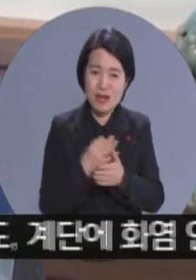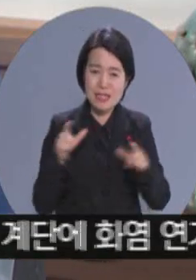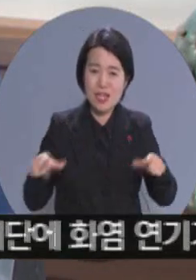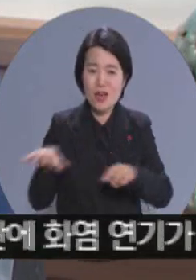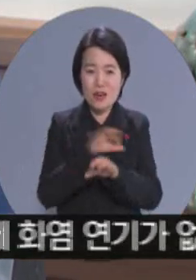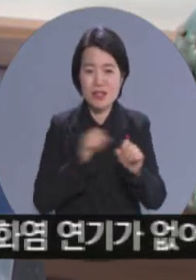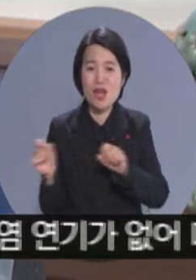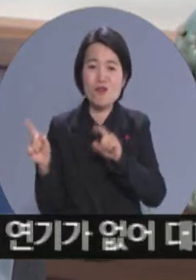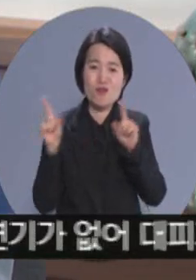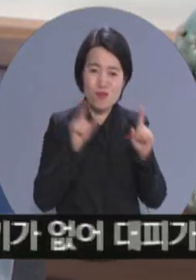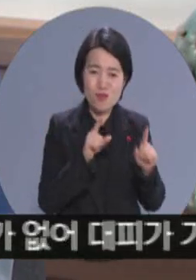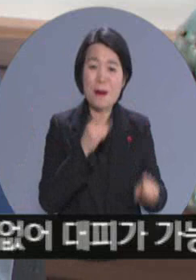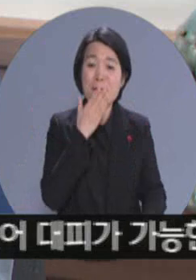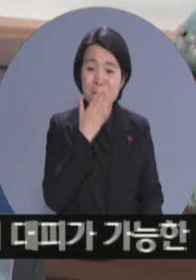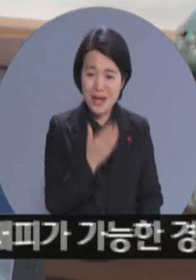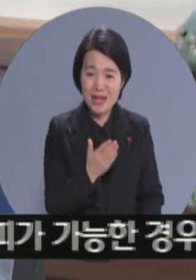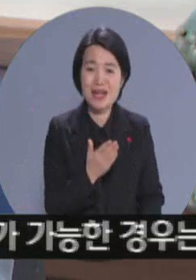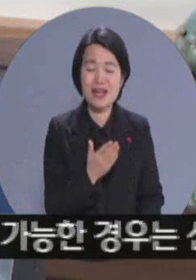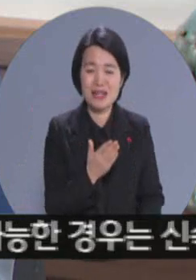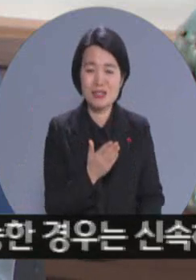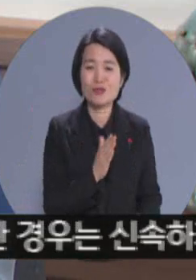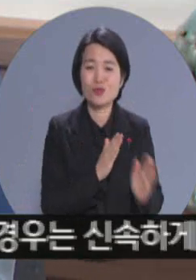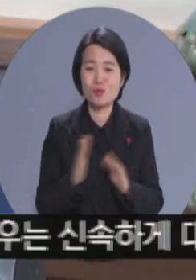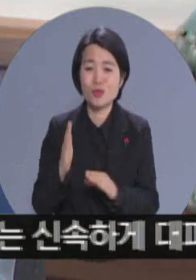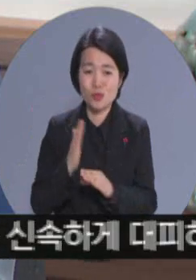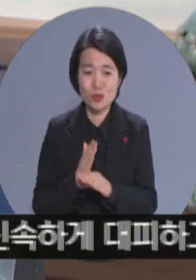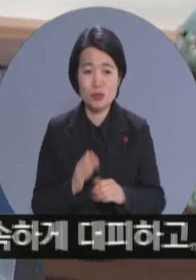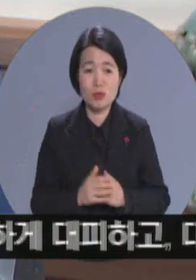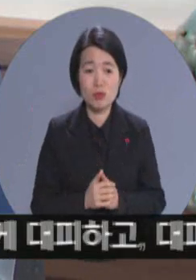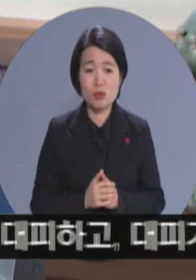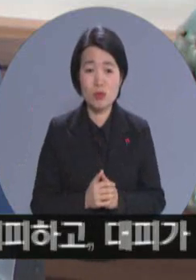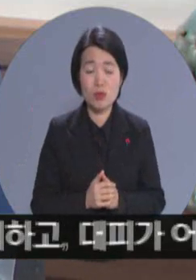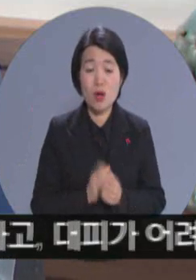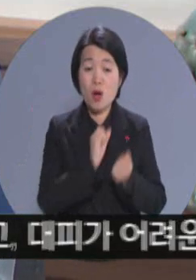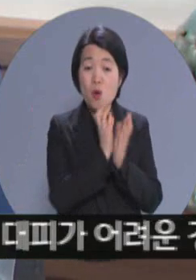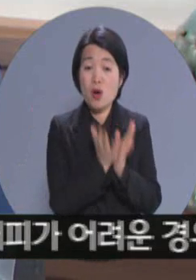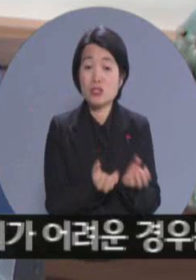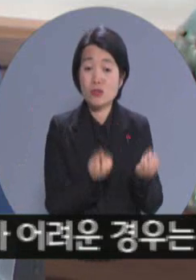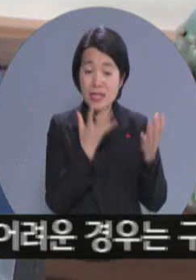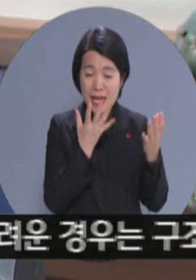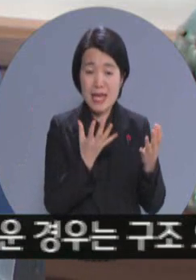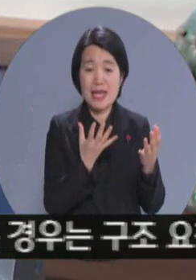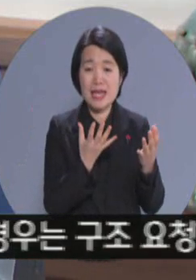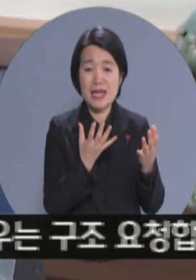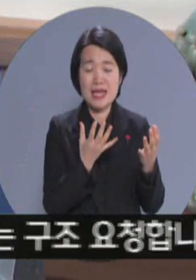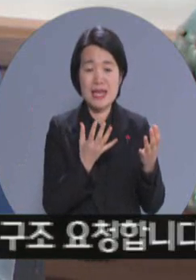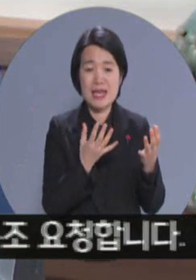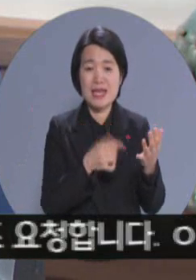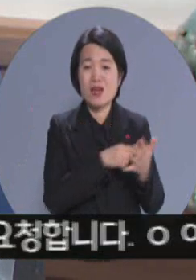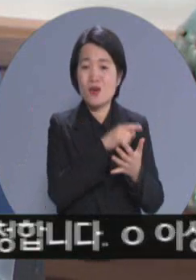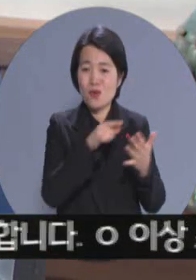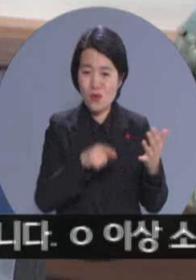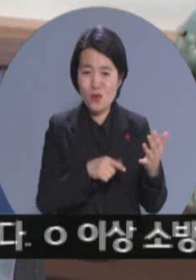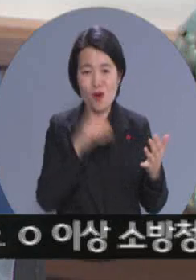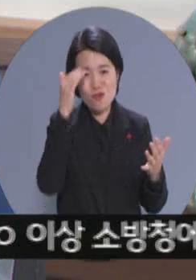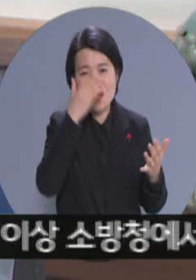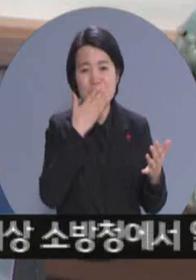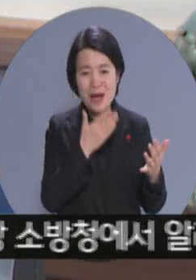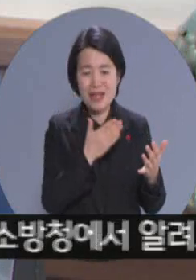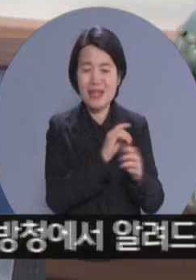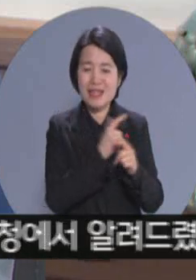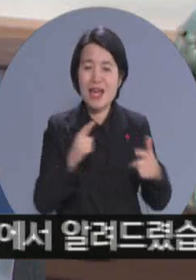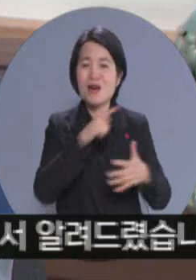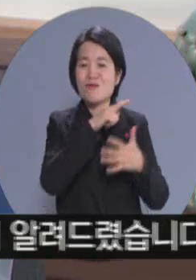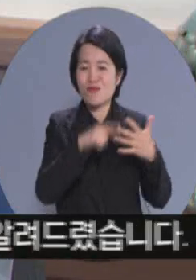활성화로 가는 방향으로 지금 준비하고 있고요 그리고 이제 저희 그 이게 광향 매화 축제에서만